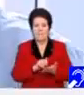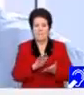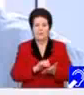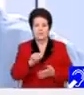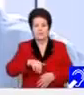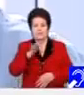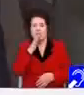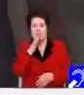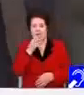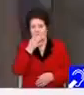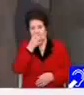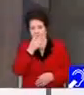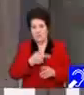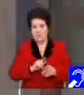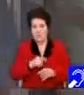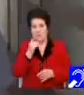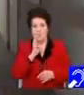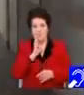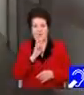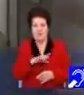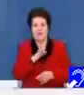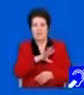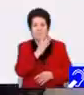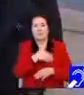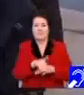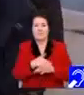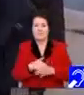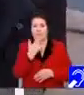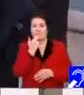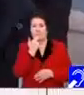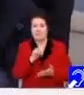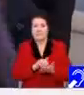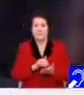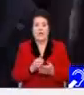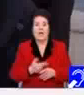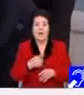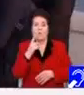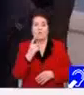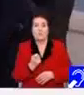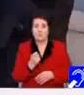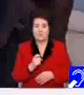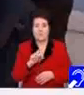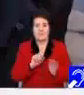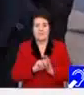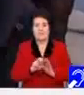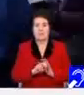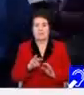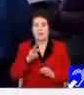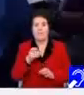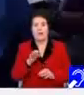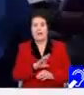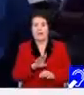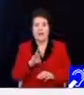din Chișinău care a contactat virusul în timp ce era în străinătate. Aproape 100 de migranți sunt dați dispăruți în Marea Mediterană